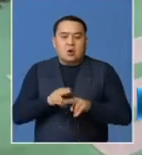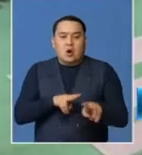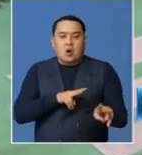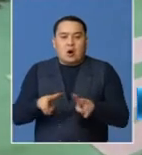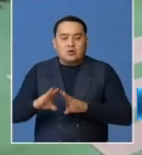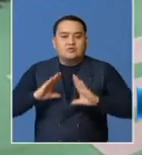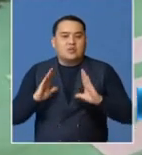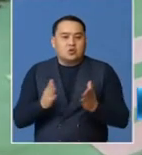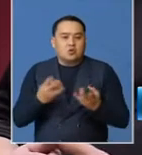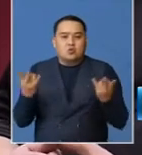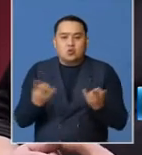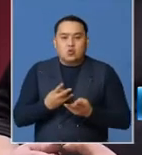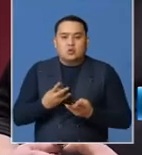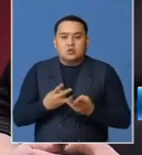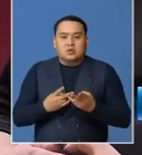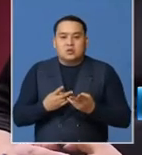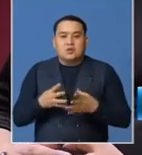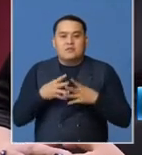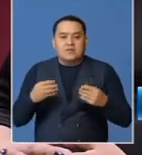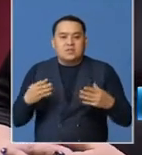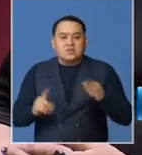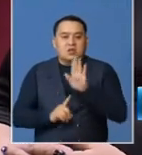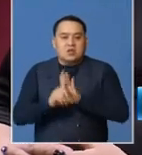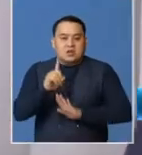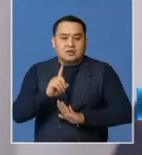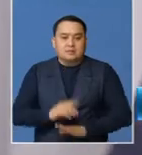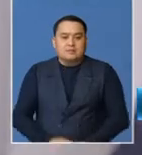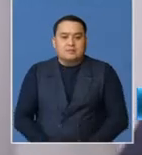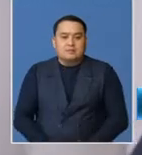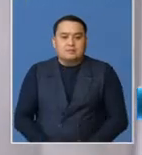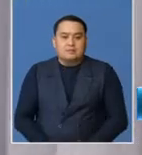эту ситуацию нужно было брать с весны этого года.